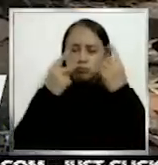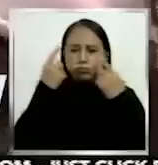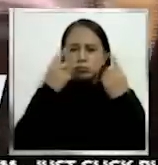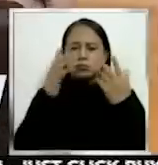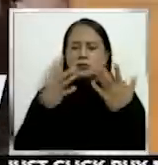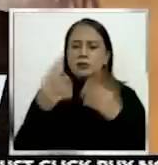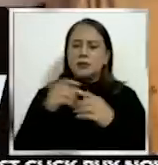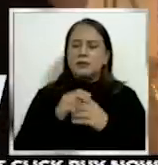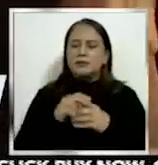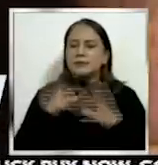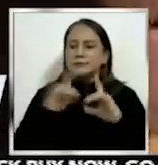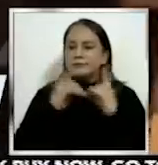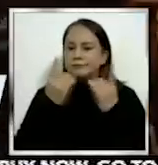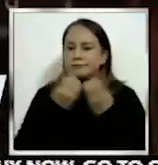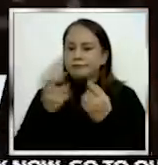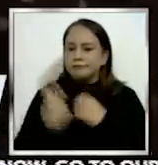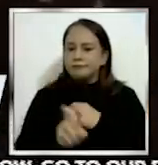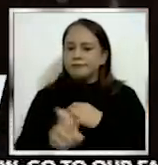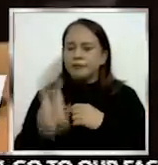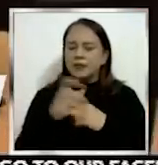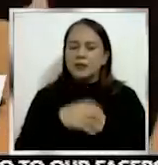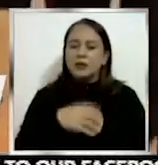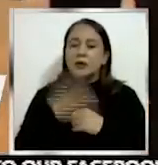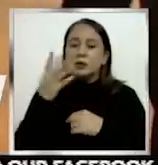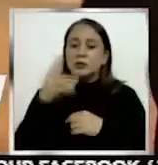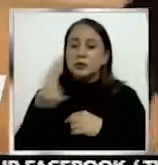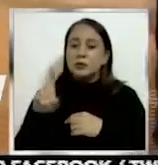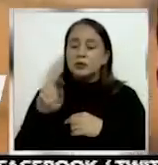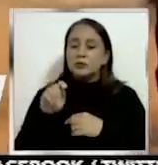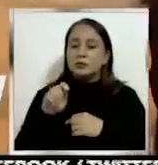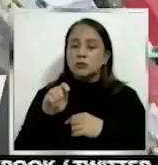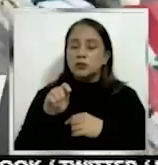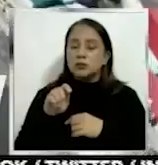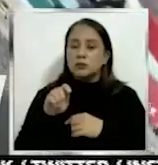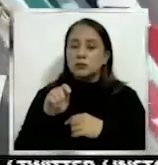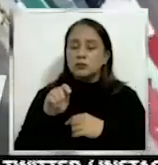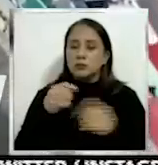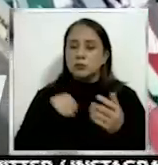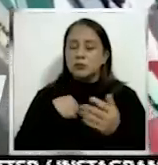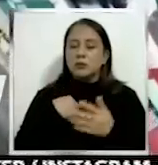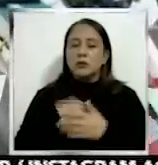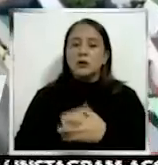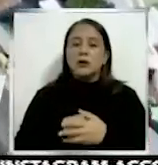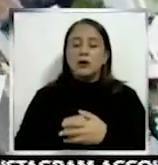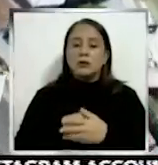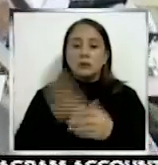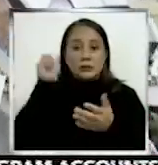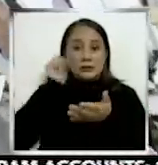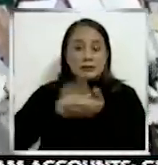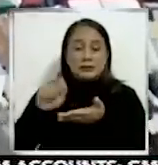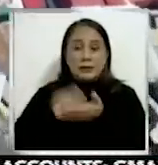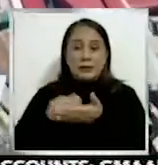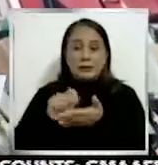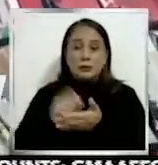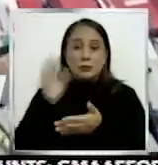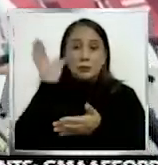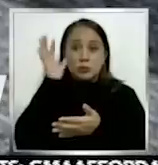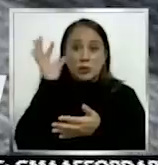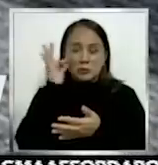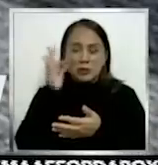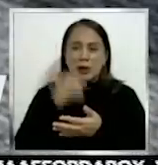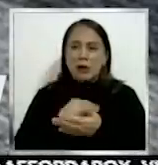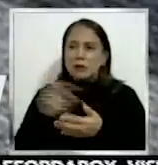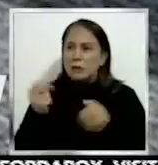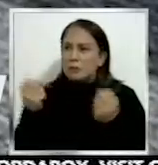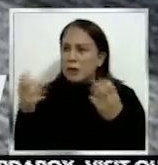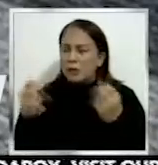Tourism. Sa tala raw kasi ni DOT Secretary Cristina Garcia Frasco, nasa 61 tourist sites na ang nadamay at